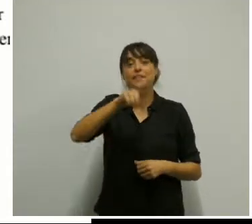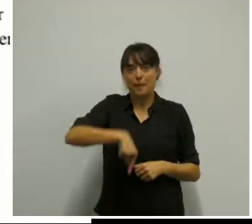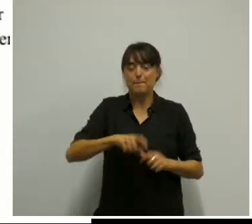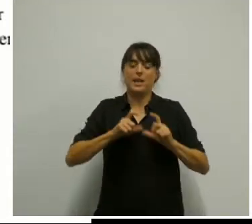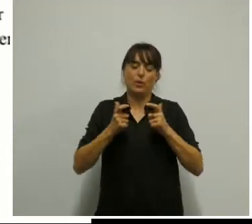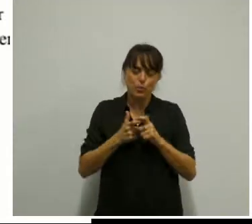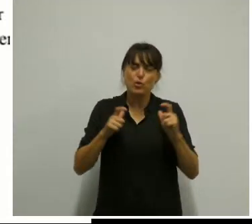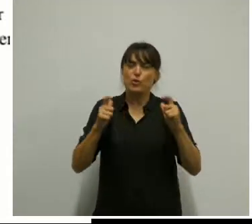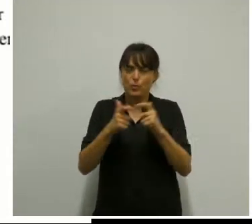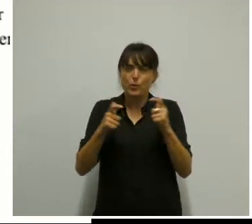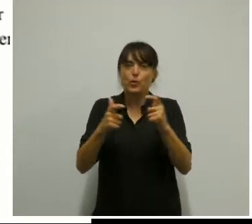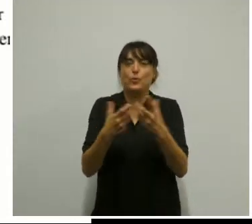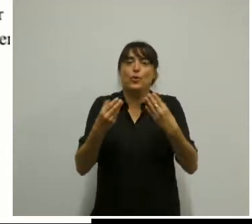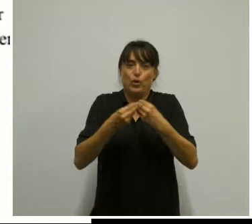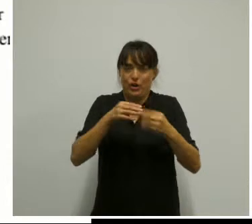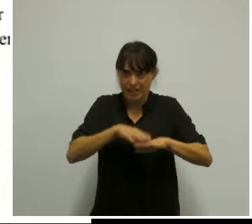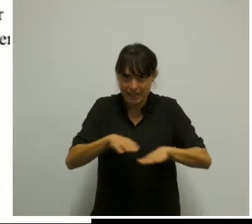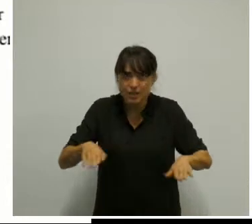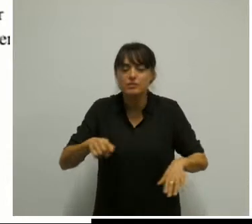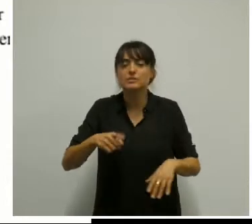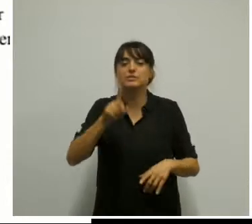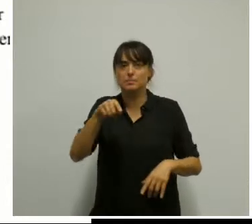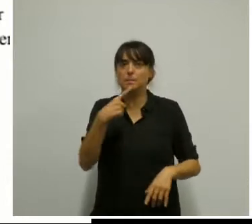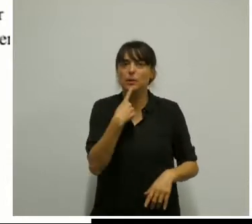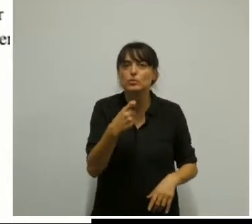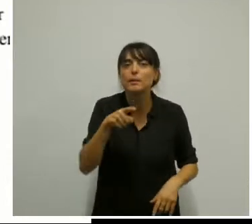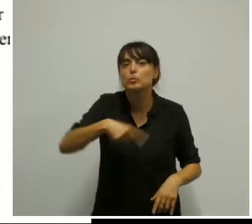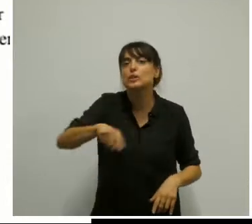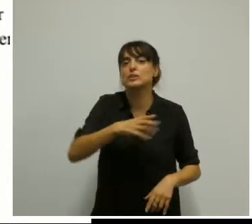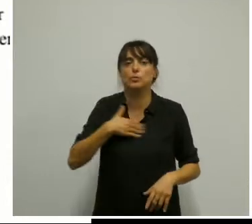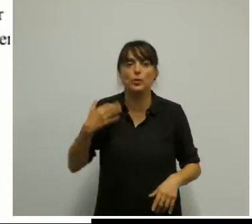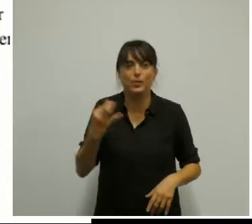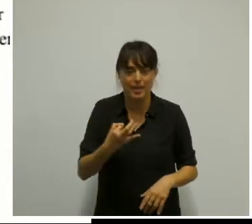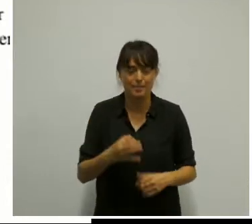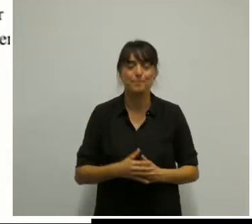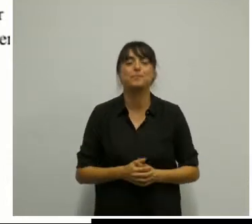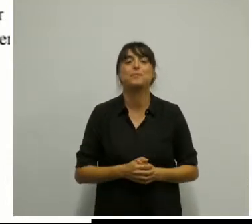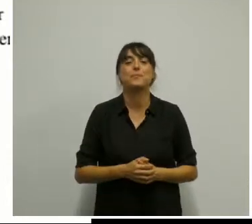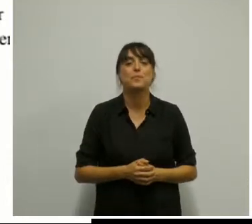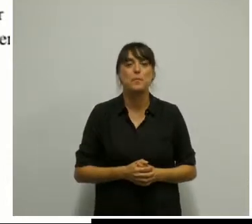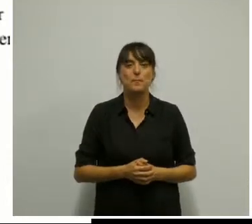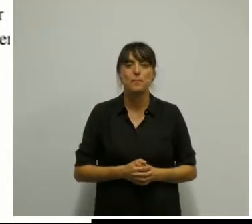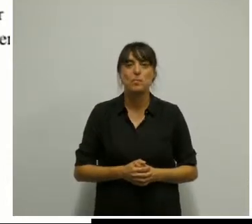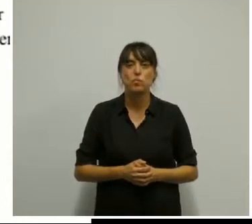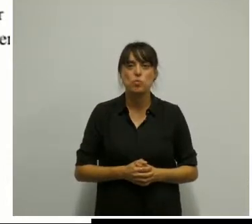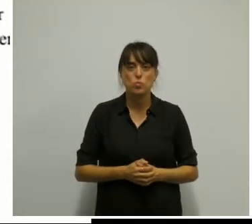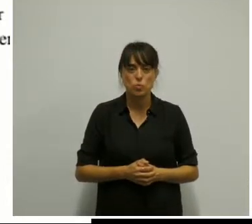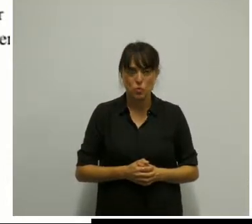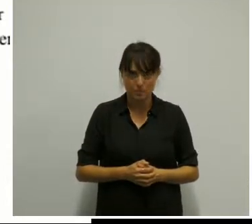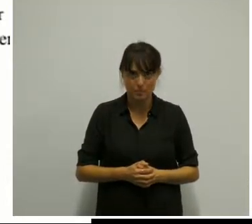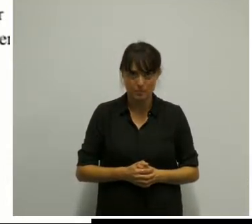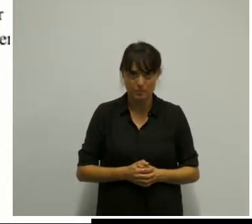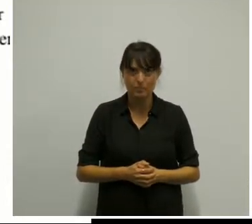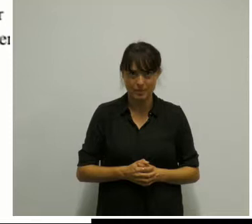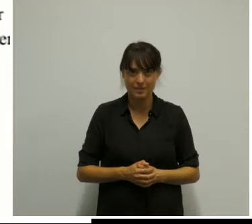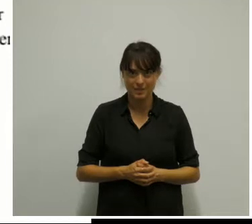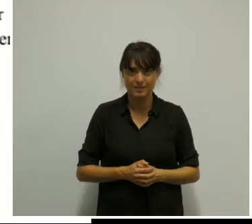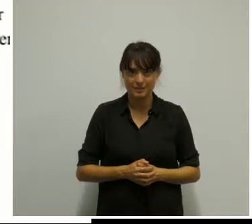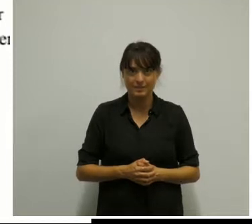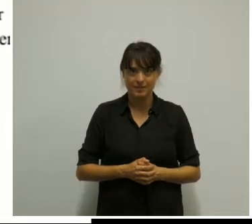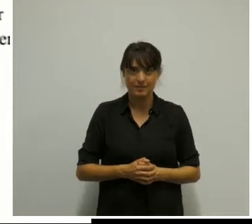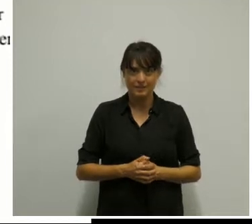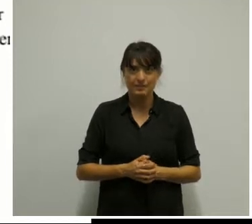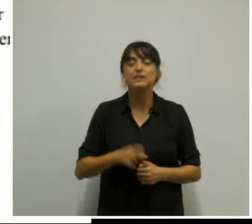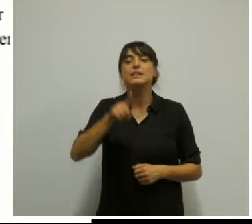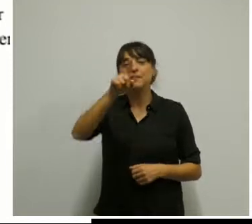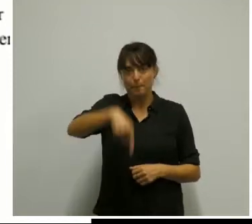què volíem i què voldrien ells, no? Bueno, des de que les mames els nens van saber que un dia menjaven el iogurt i que el potet el necessitien les mares